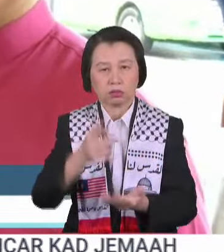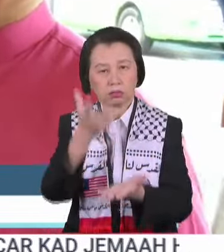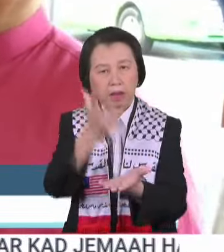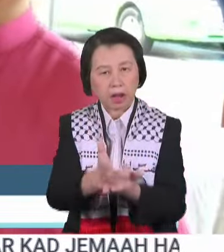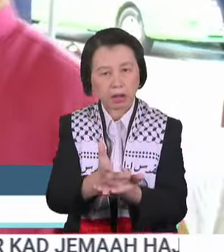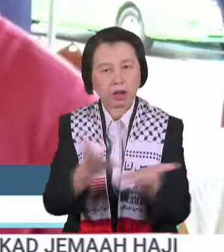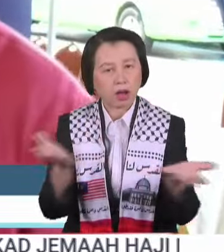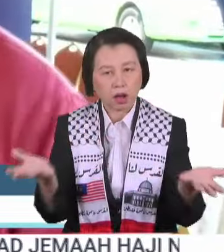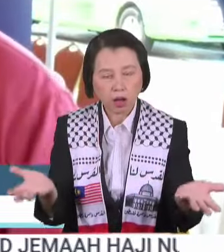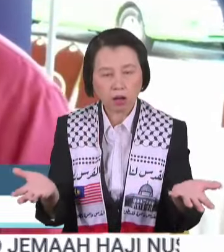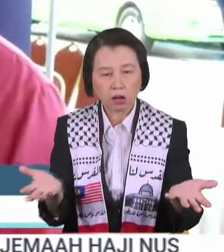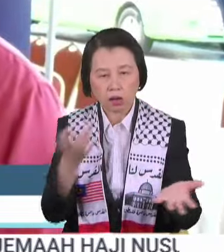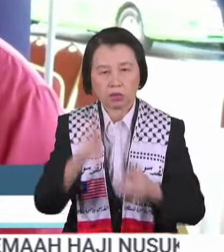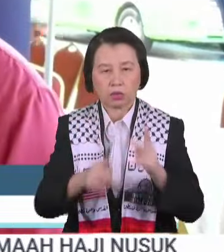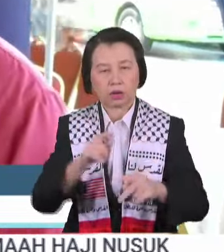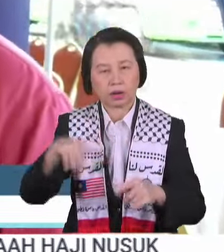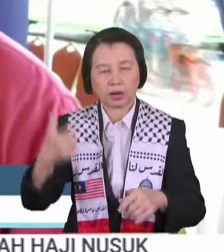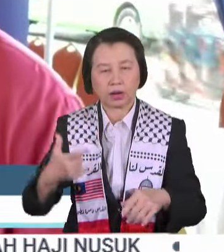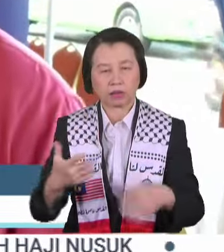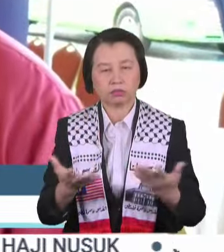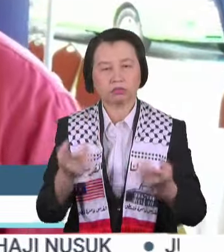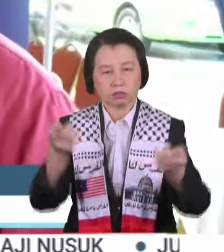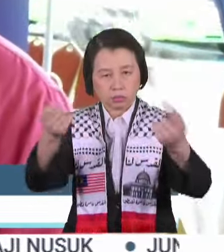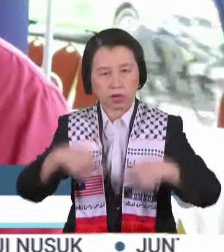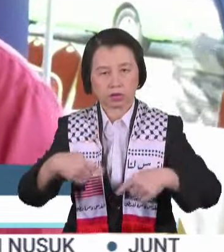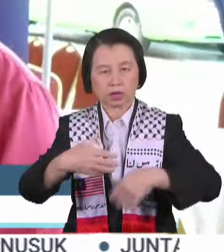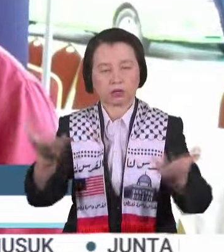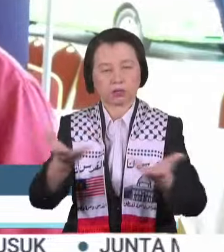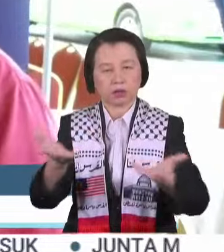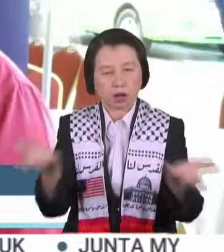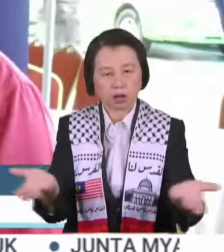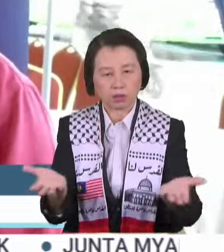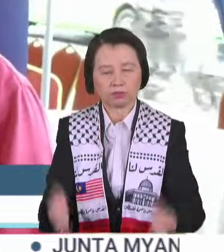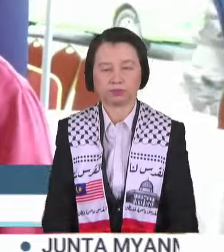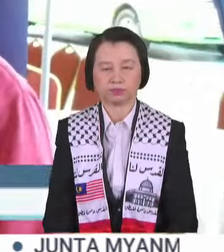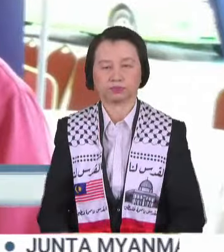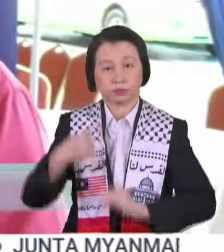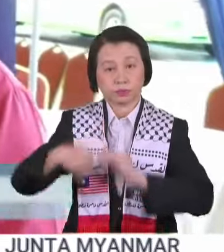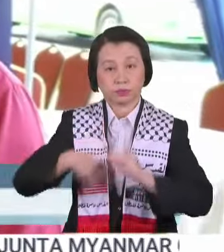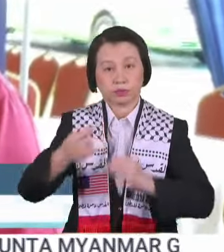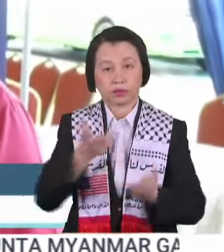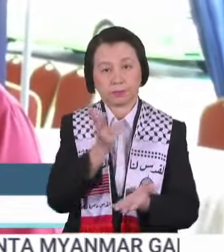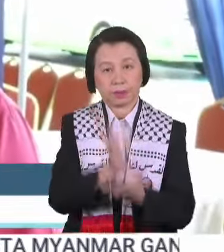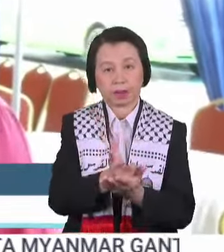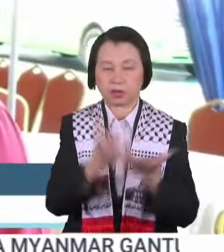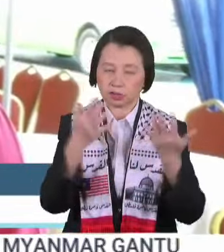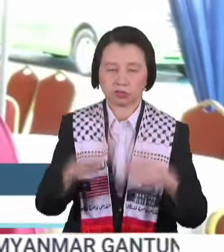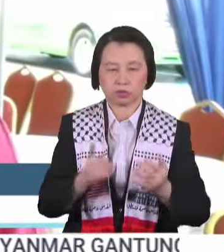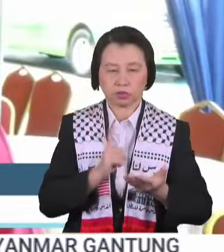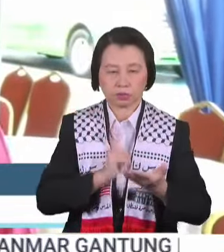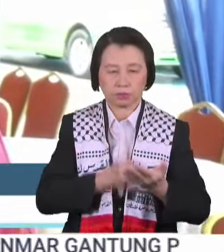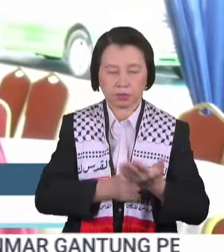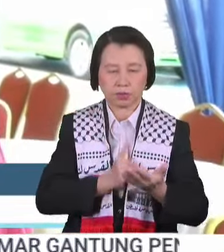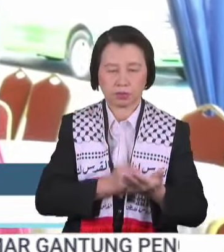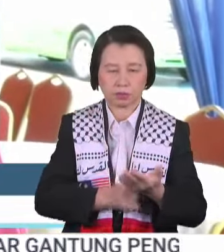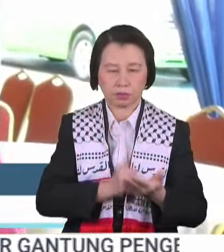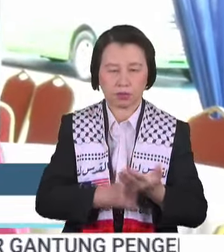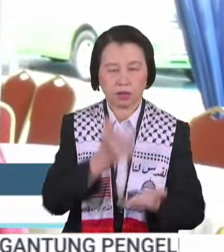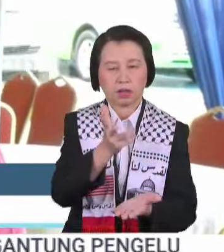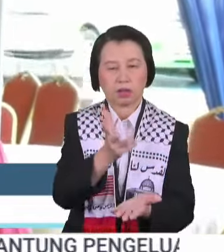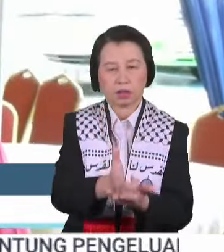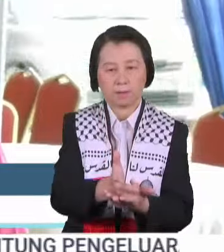parking dan juga kemudahan kepada orang ramai senang untuk datang ke sini? Okey, parking kita telah pun bincang. Yang pertamanya ialah parking